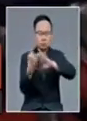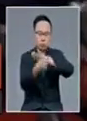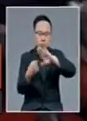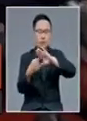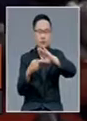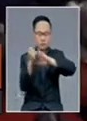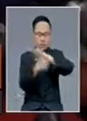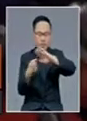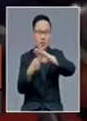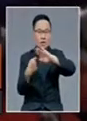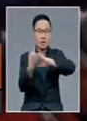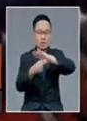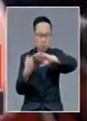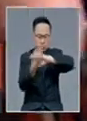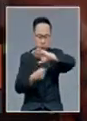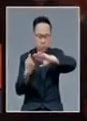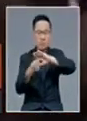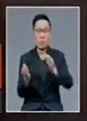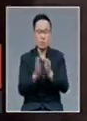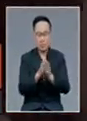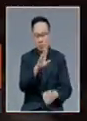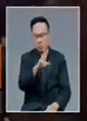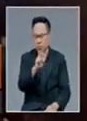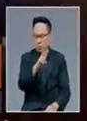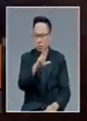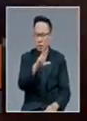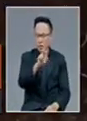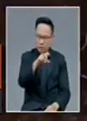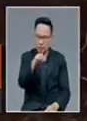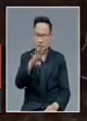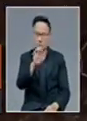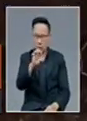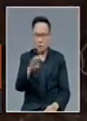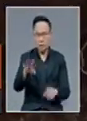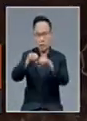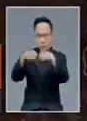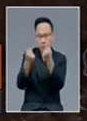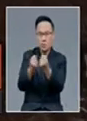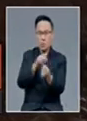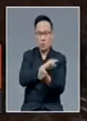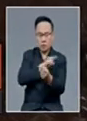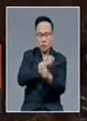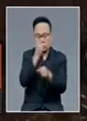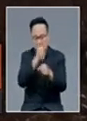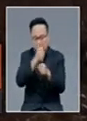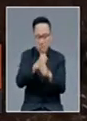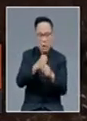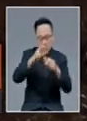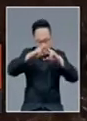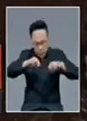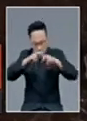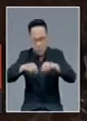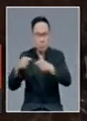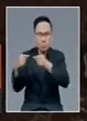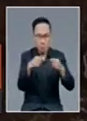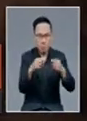ริกานอกจากนี้จะต้องมีสมาคมสำหรับเพาะพันธุ์สุนัขสายพันธุ์ดังกล่าวที่ยังคงดำเนินการปรับปรุงสายพันธุ์อยู่ด้วยนะค